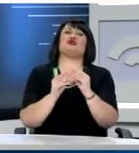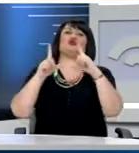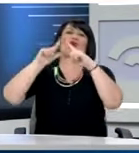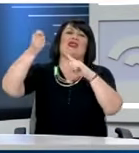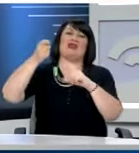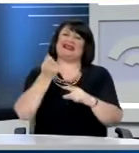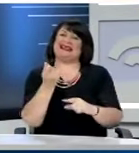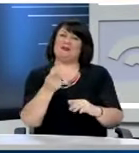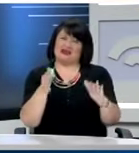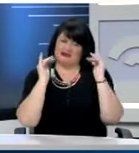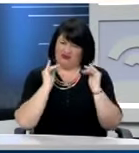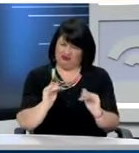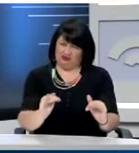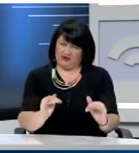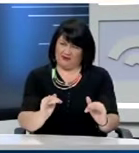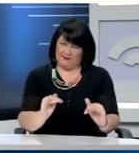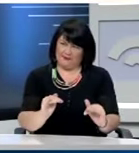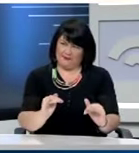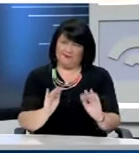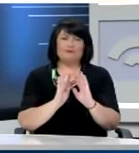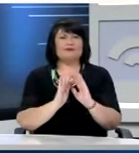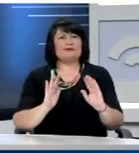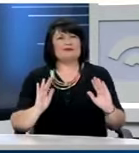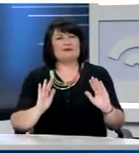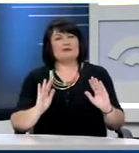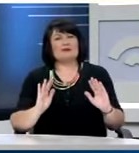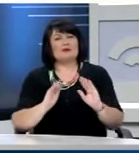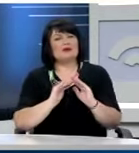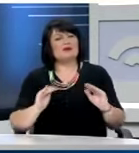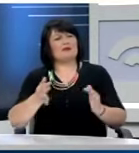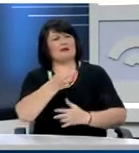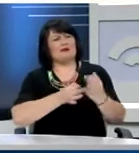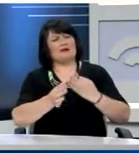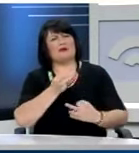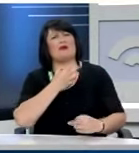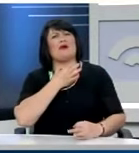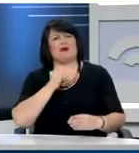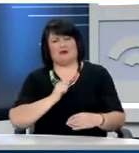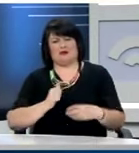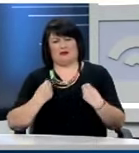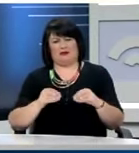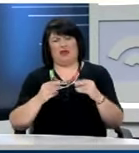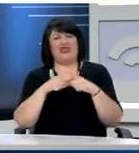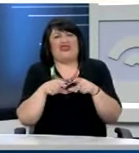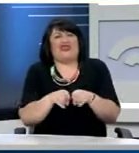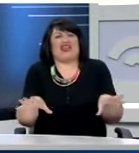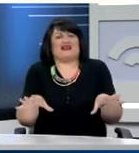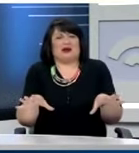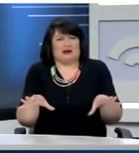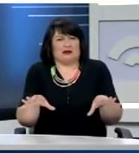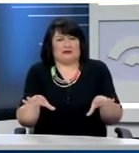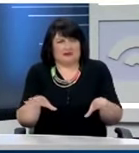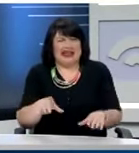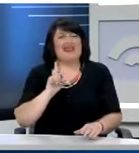τιμές. Ακούμε με ανησυχία να μιλάτε για την ανάγκη ιδιωτικοποίησης των δικτύων, ακόμα και του